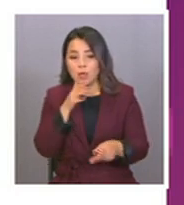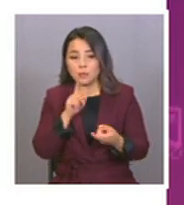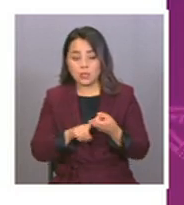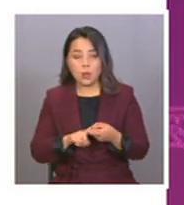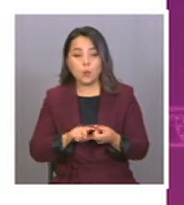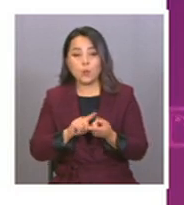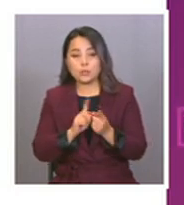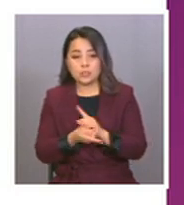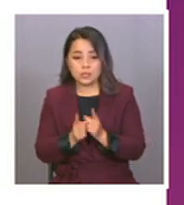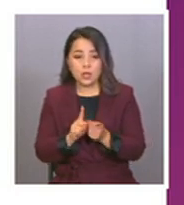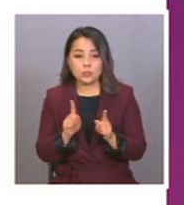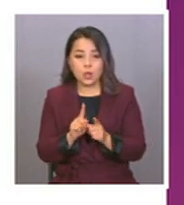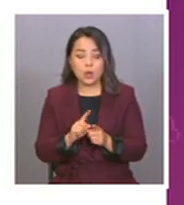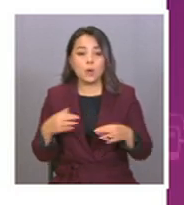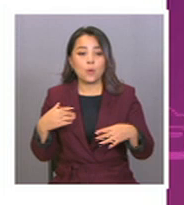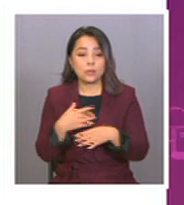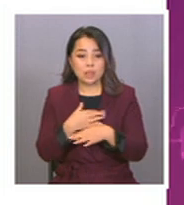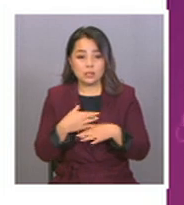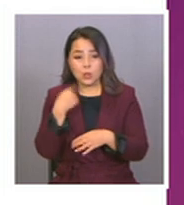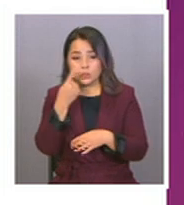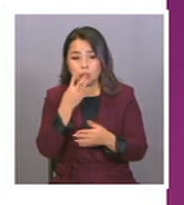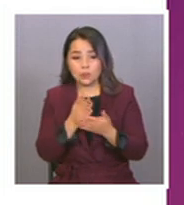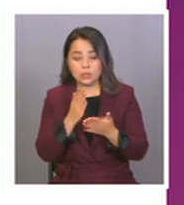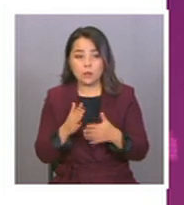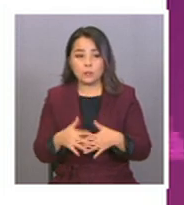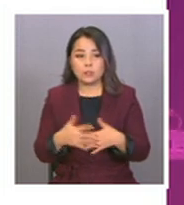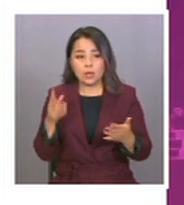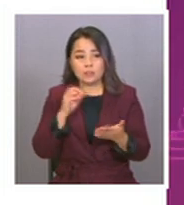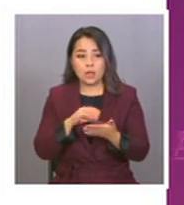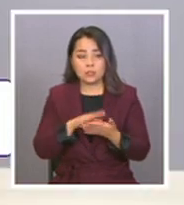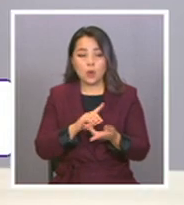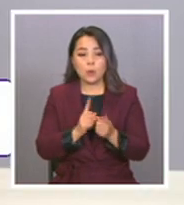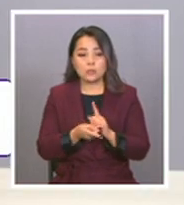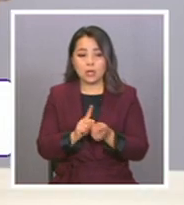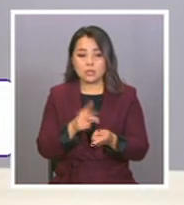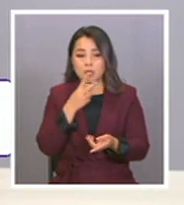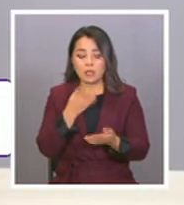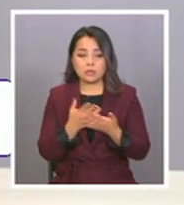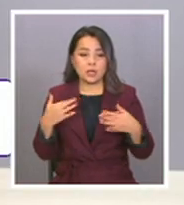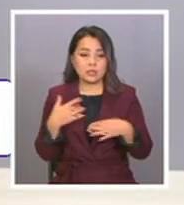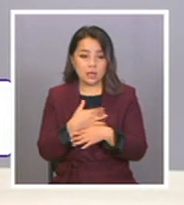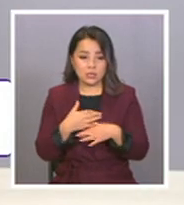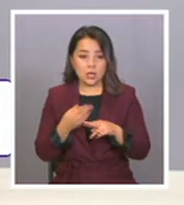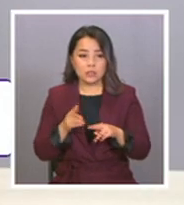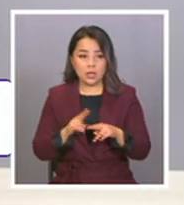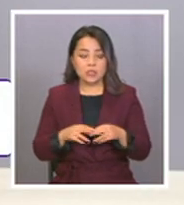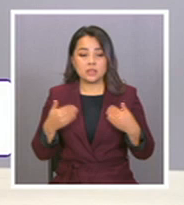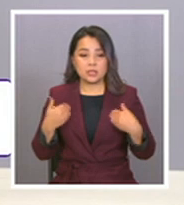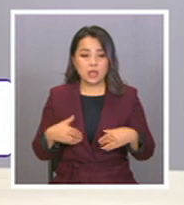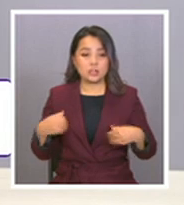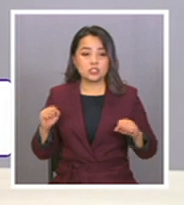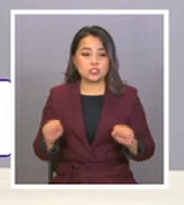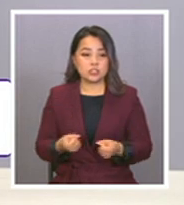кезінде болатын қозғалыс түрі тең айнымалы қозғалыс деп аталады. Және де дене жылдамдығы